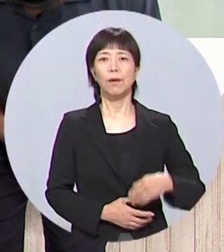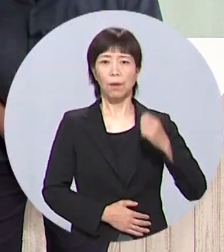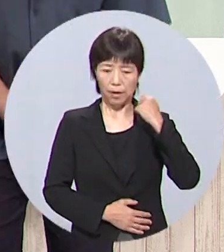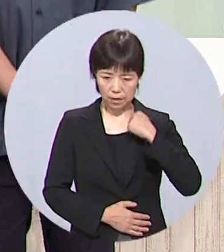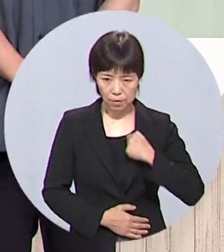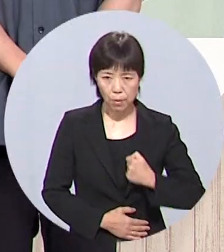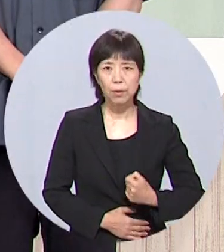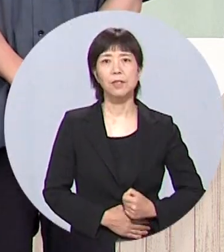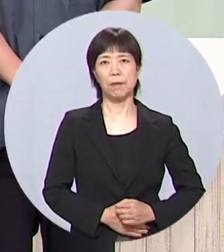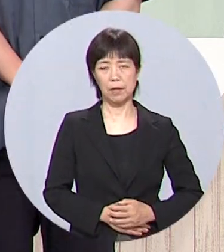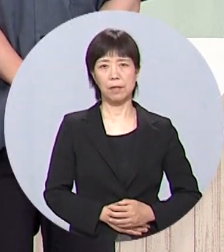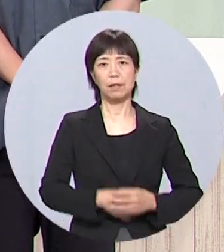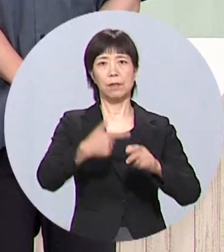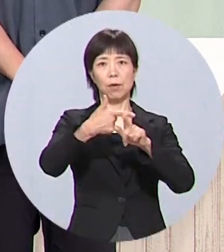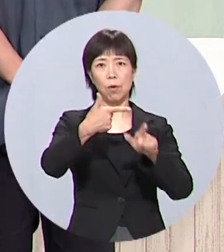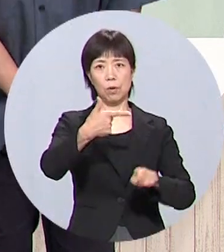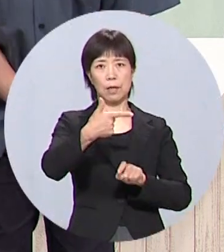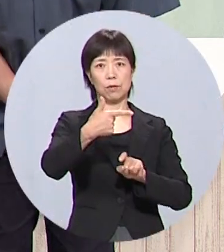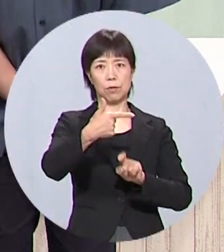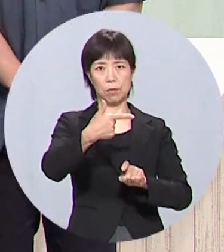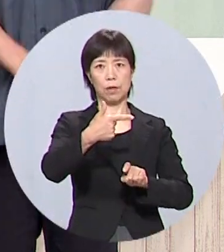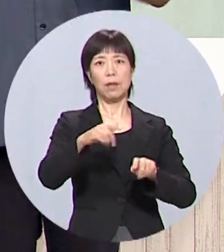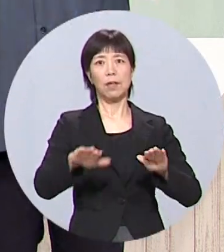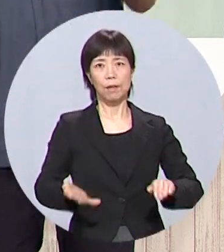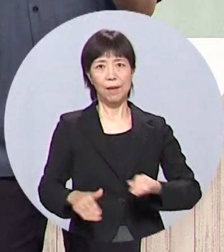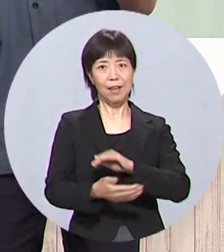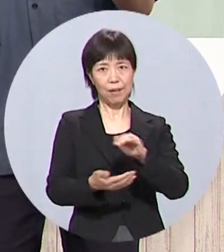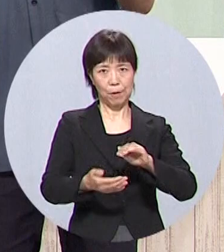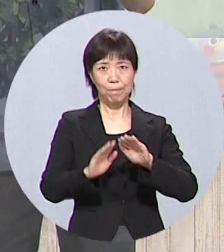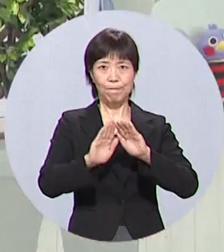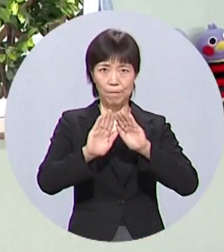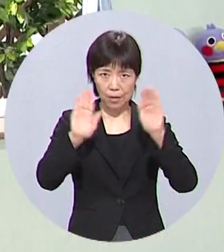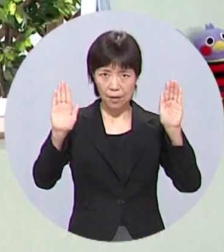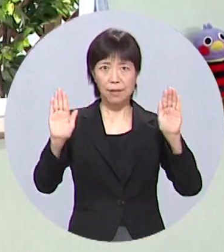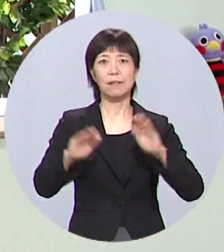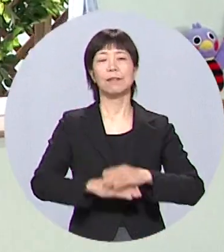おはようございます。 6月10日 今たま スタート。